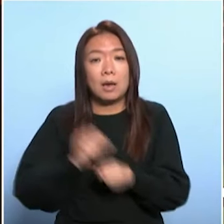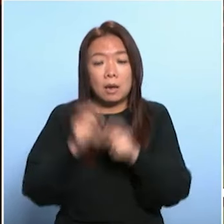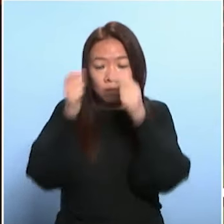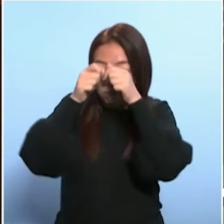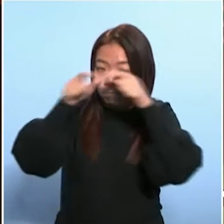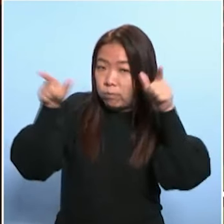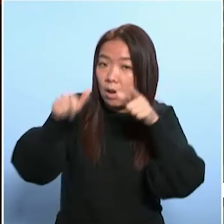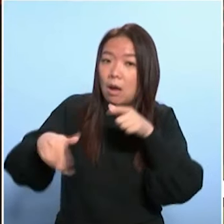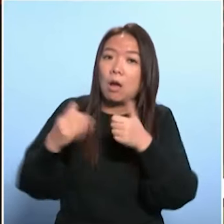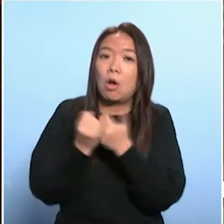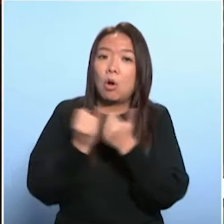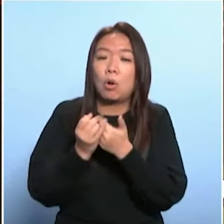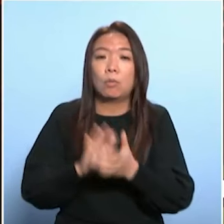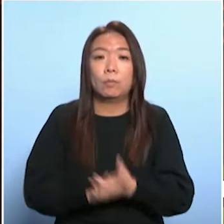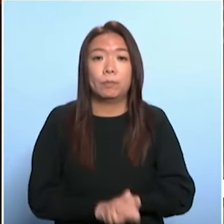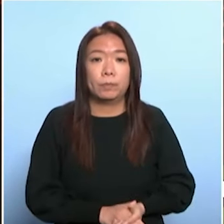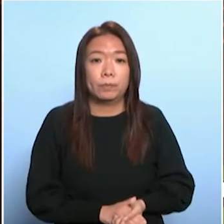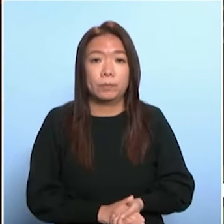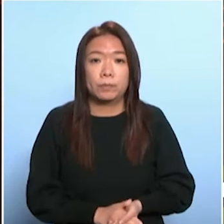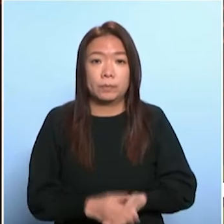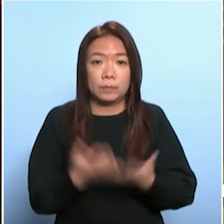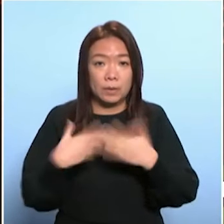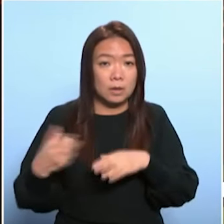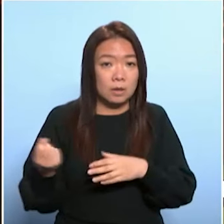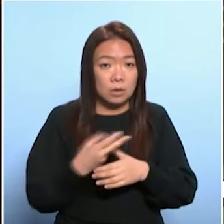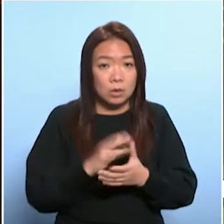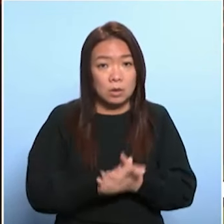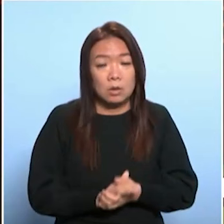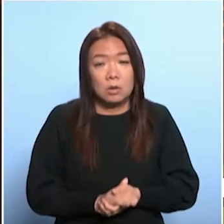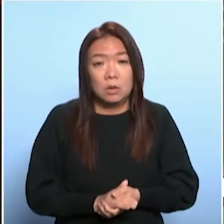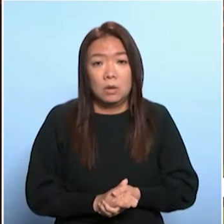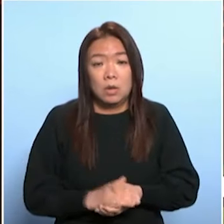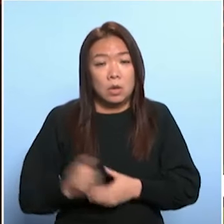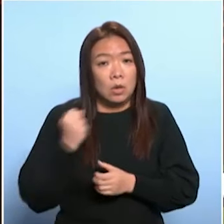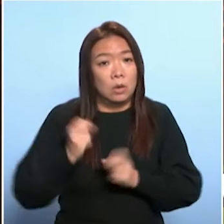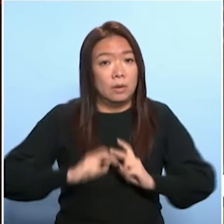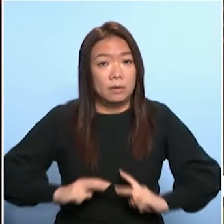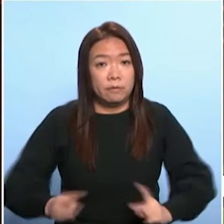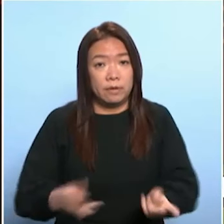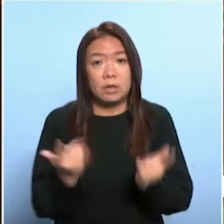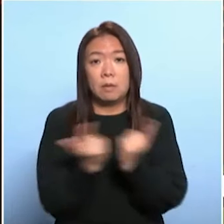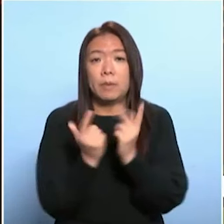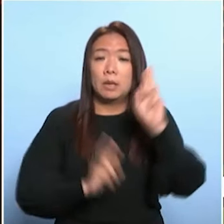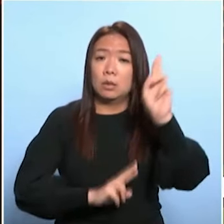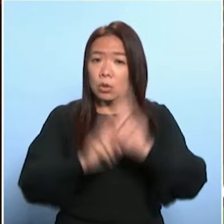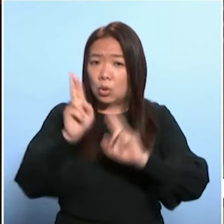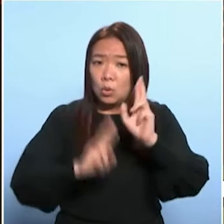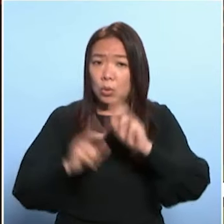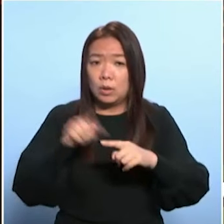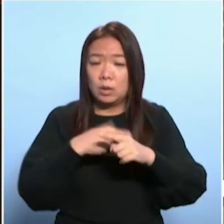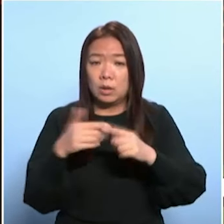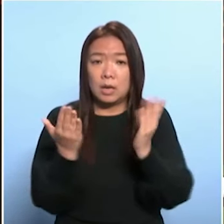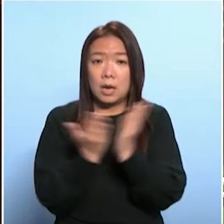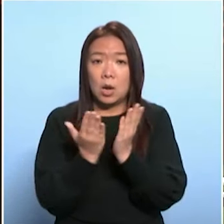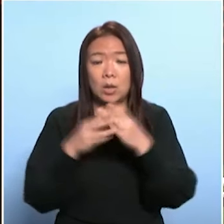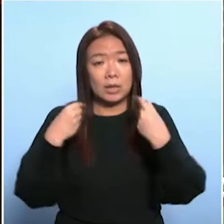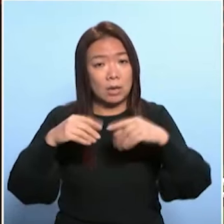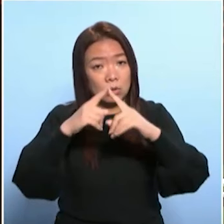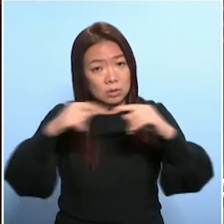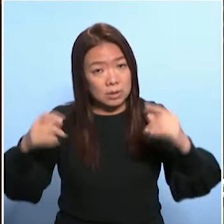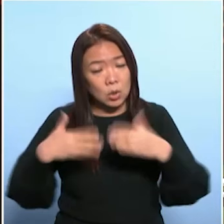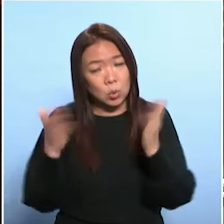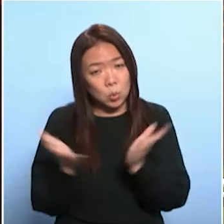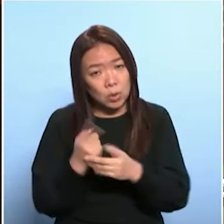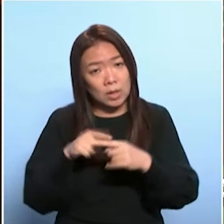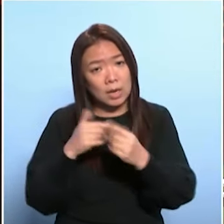地學生的環球視野。同時，當局將致力發展北都大學教育城，鼓勵專上